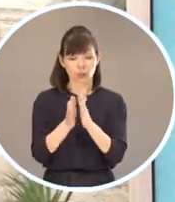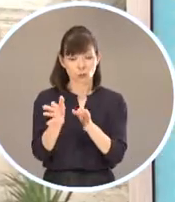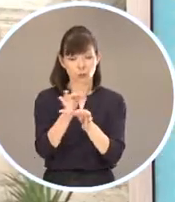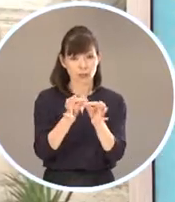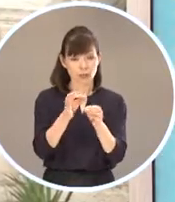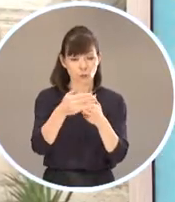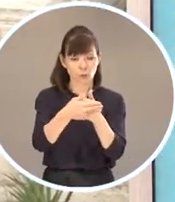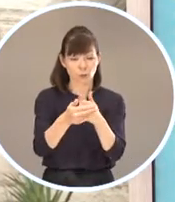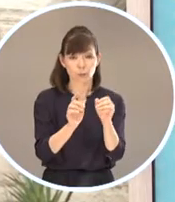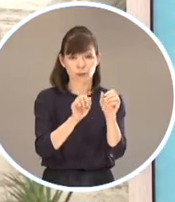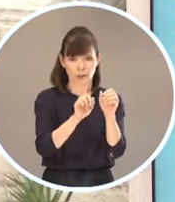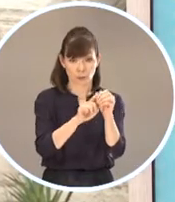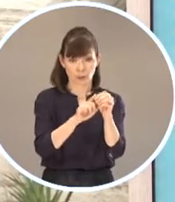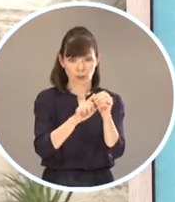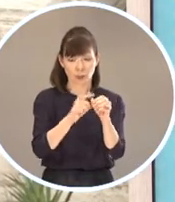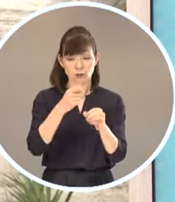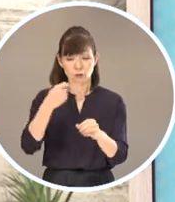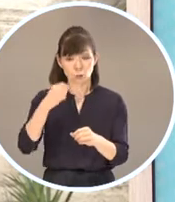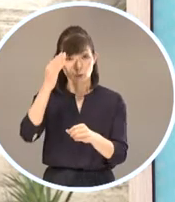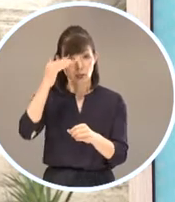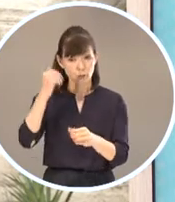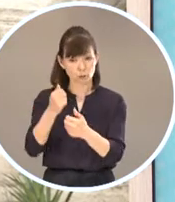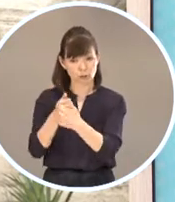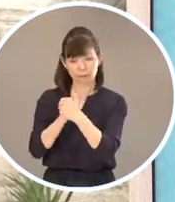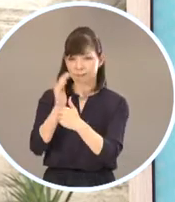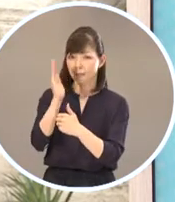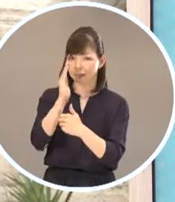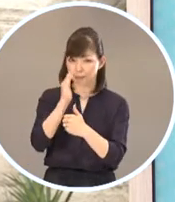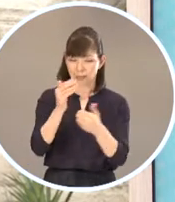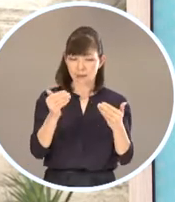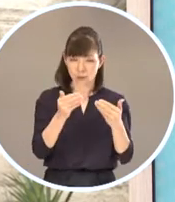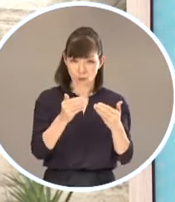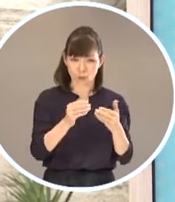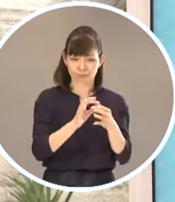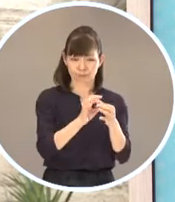のためにも中国韓国に負けない産業であってほしいと思います。